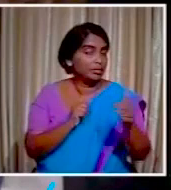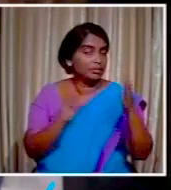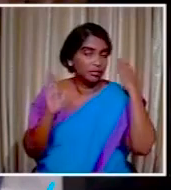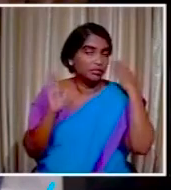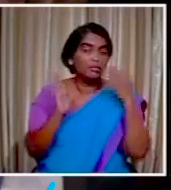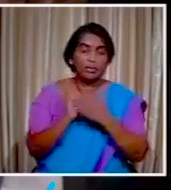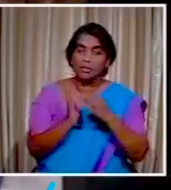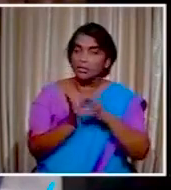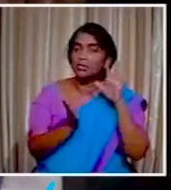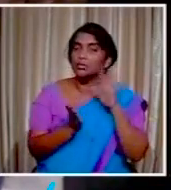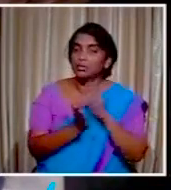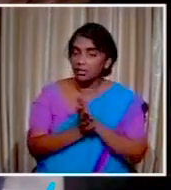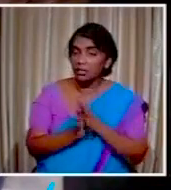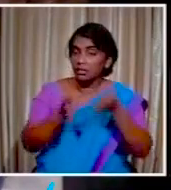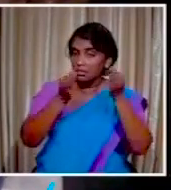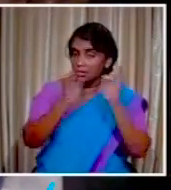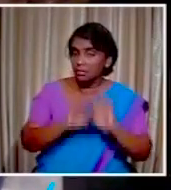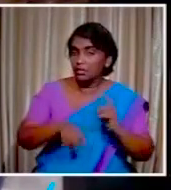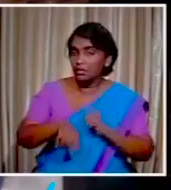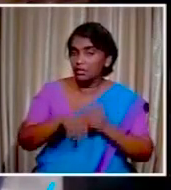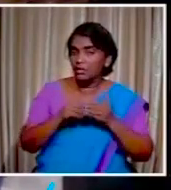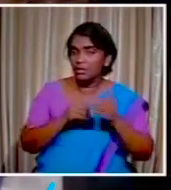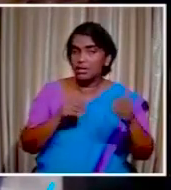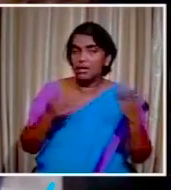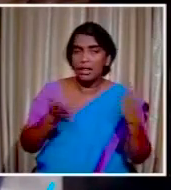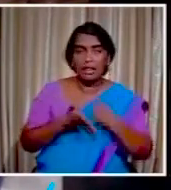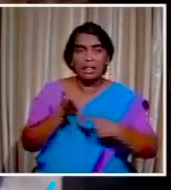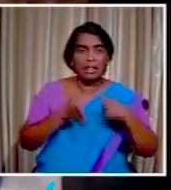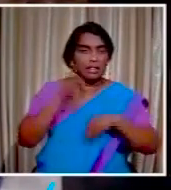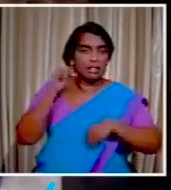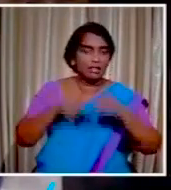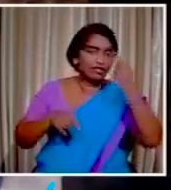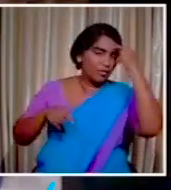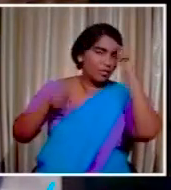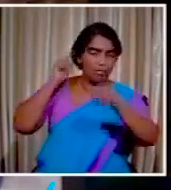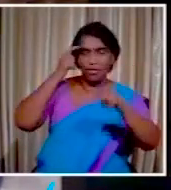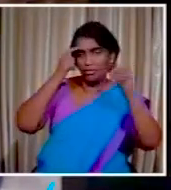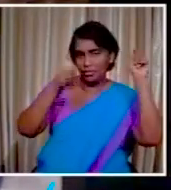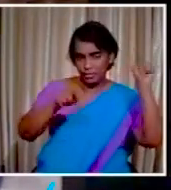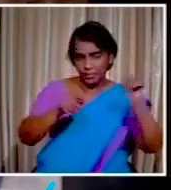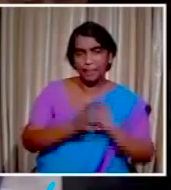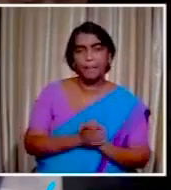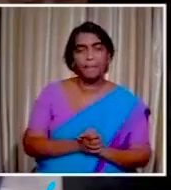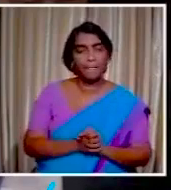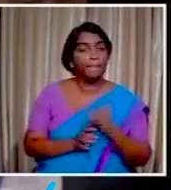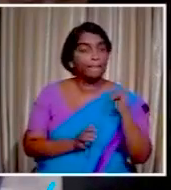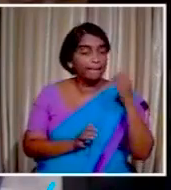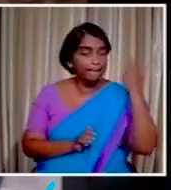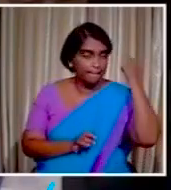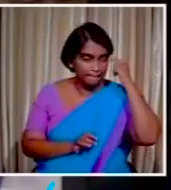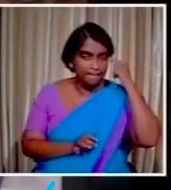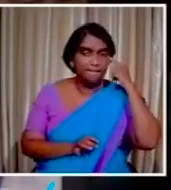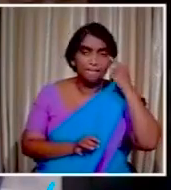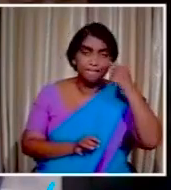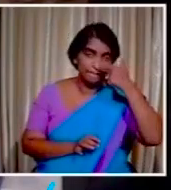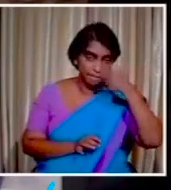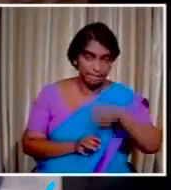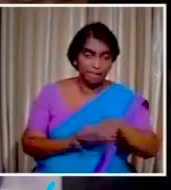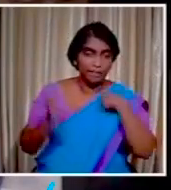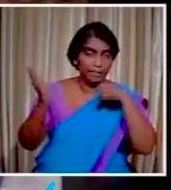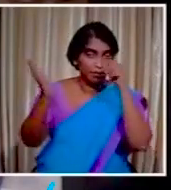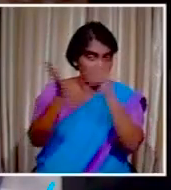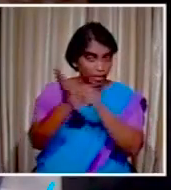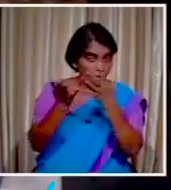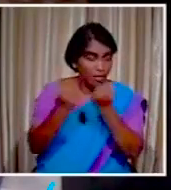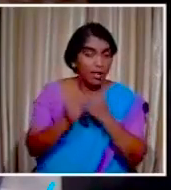තීරණ නිසි කලට ගත්ත නැති නිසා ඒක දේශපාලඥයන් දිහාට ඇඟිල්ල දික් වෙලා තියෙනවා. සමහරු හිතනවා ඉන්ධන ඇනවුම් කරන්නත්